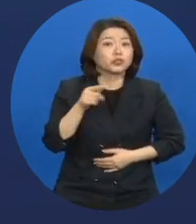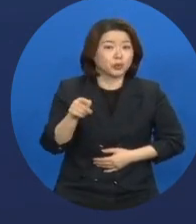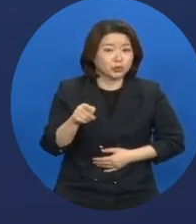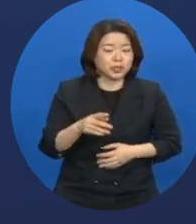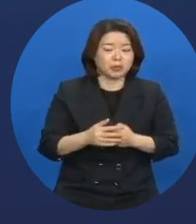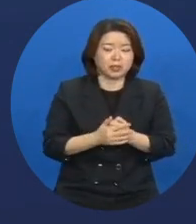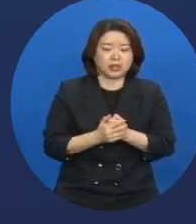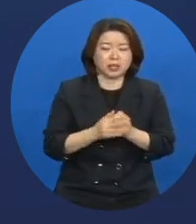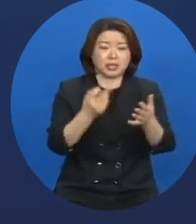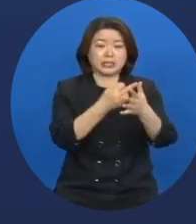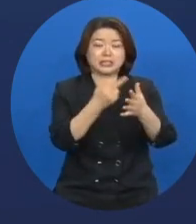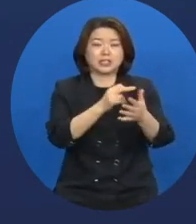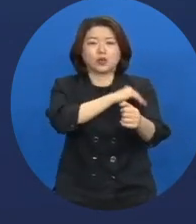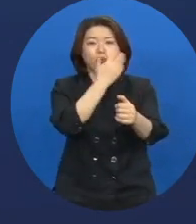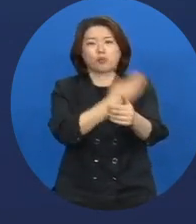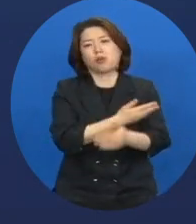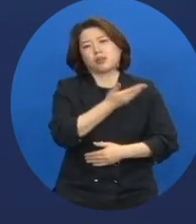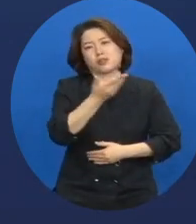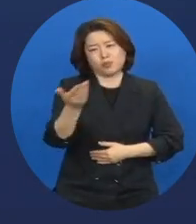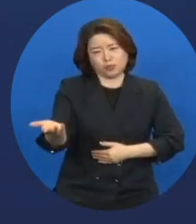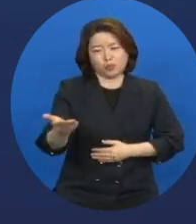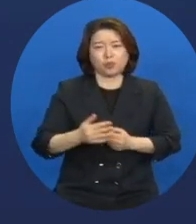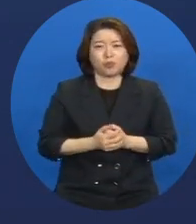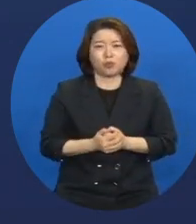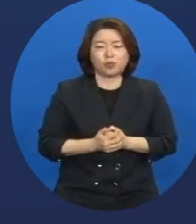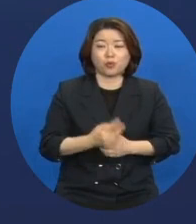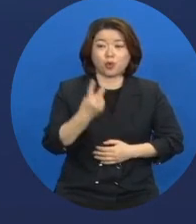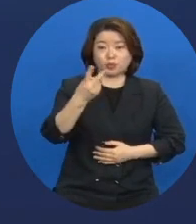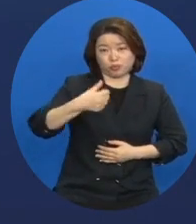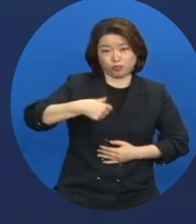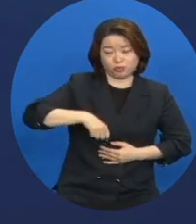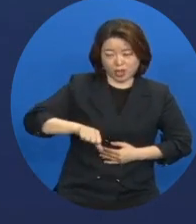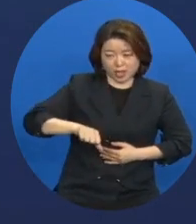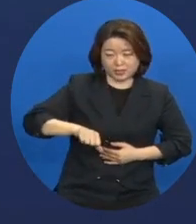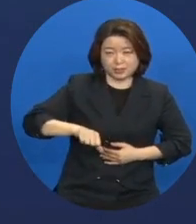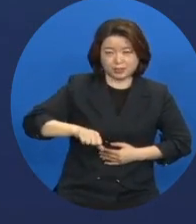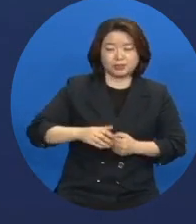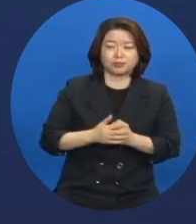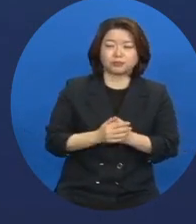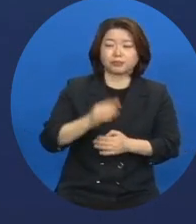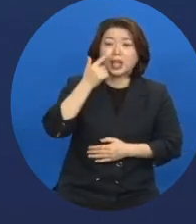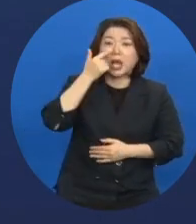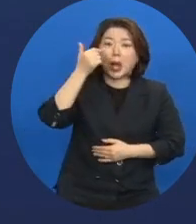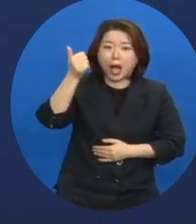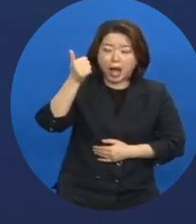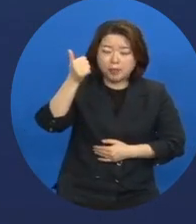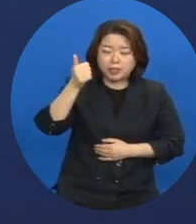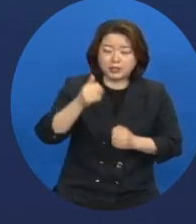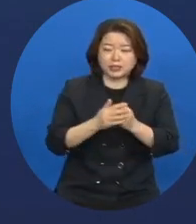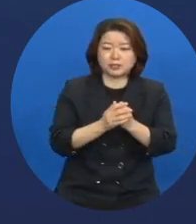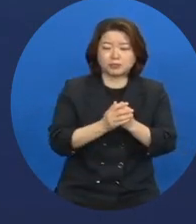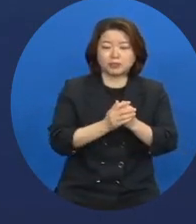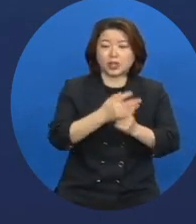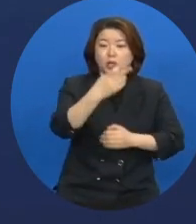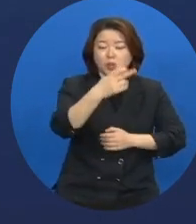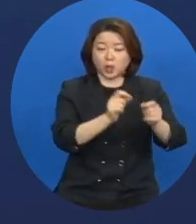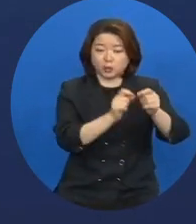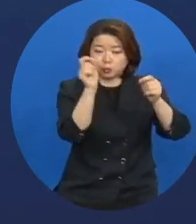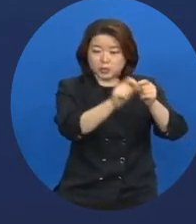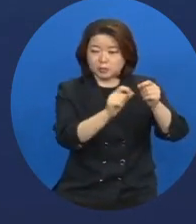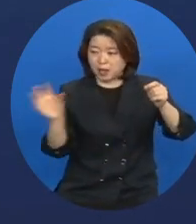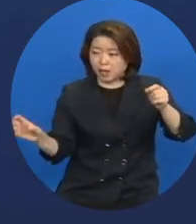장작의 몫을 준 거죠. 그래서 두 아들을 그 아버지 반열에